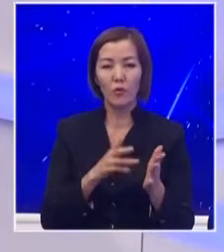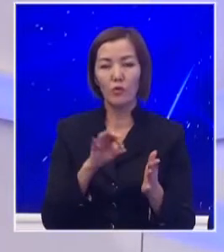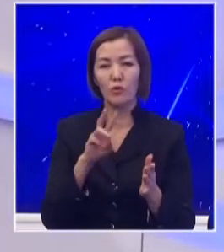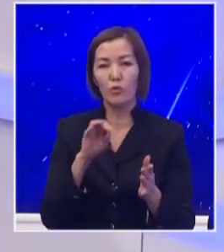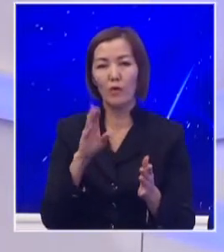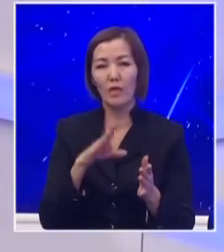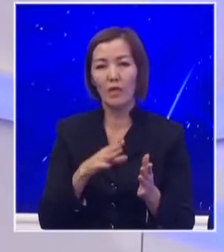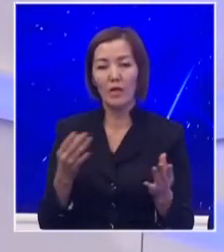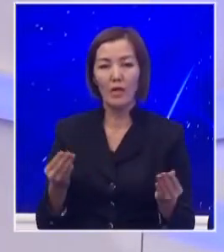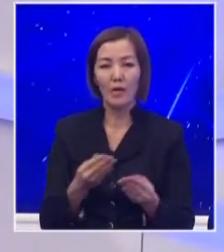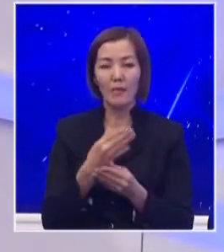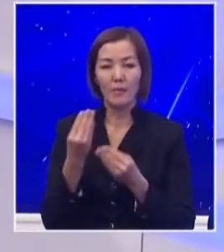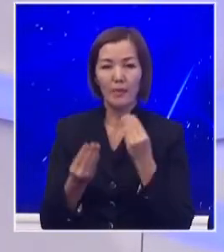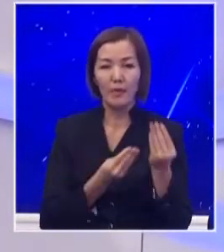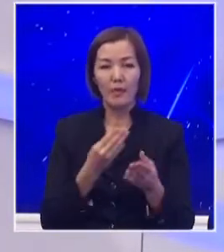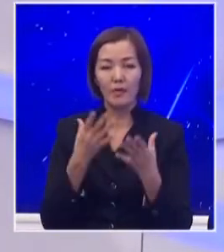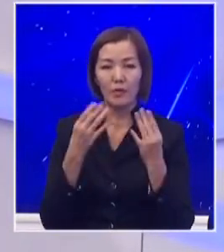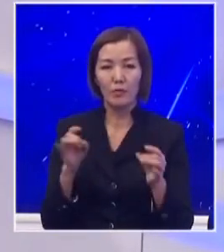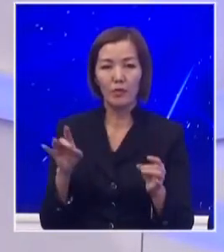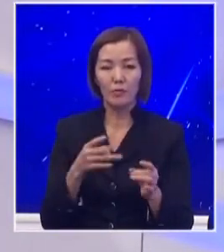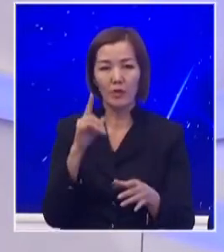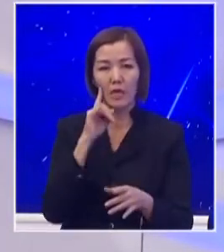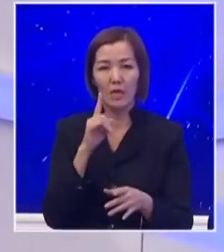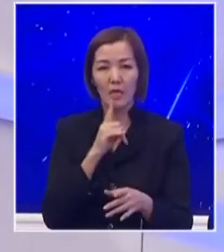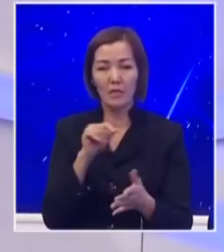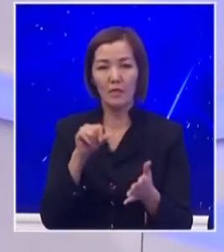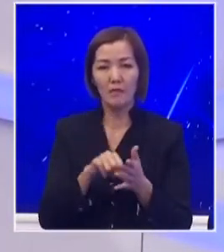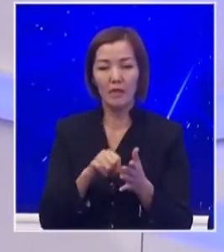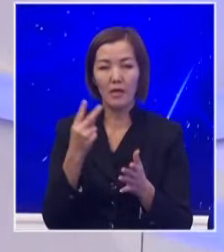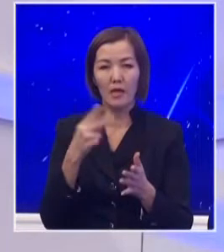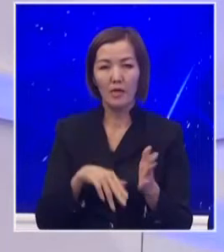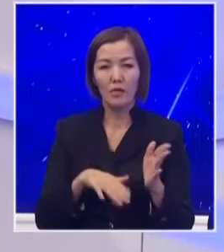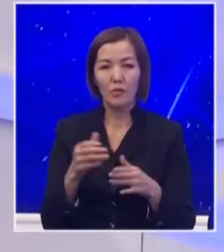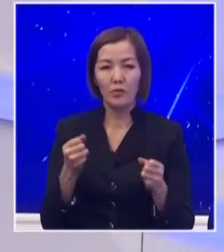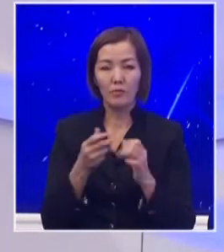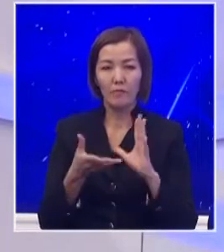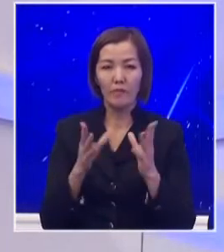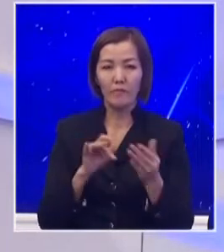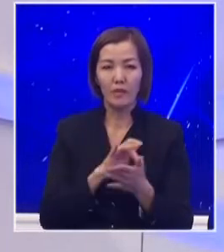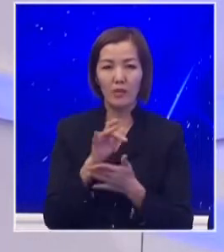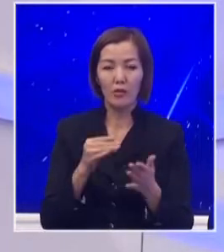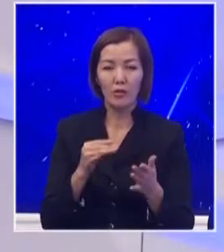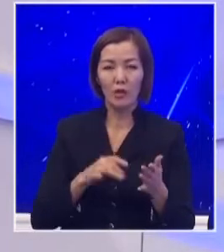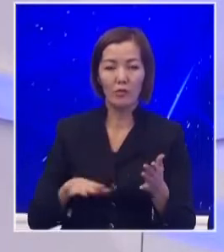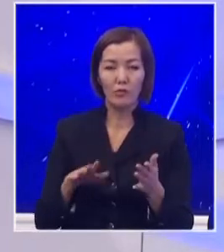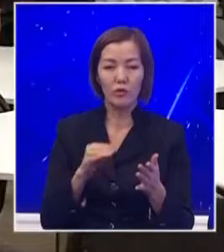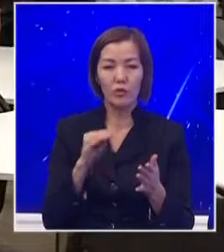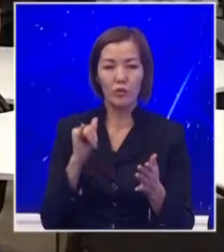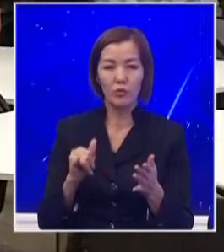к празднованию Дня Республики Казахстан. В нем приняли участие 20 лучших спортсменов со всех городов и районов ЖЭТСУ.